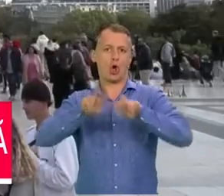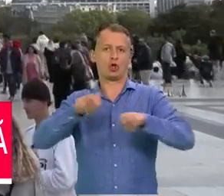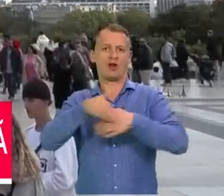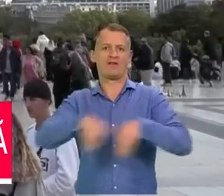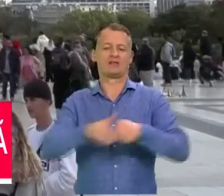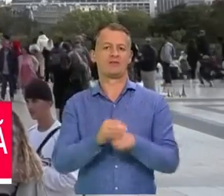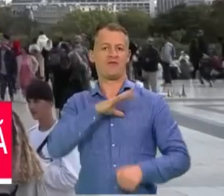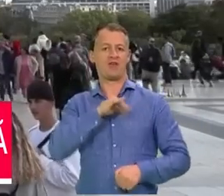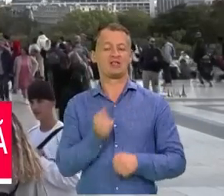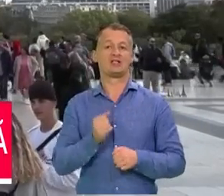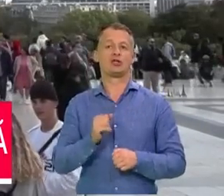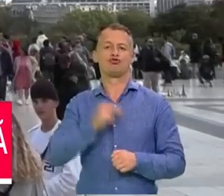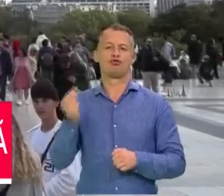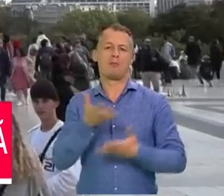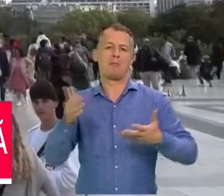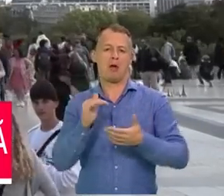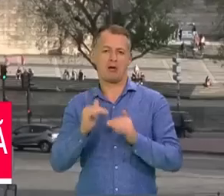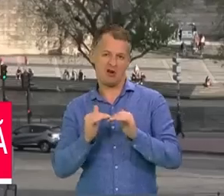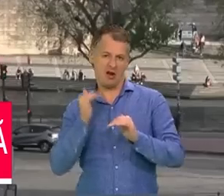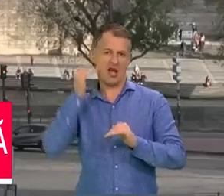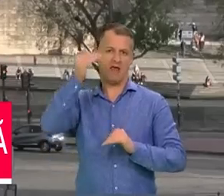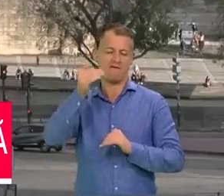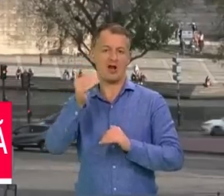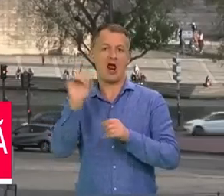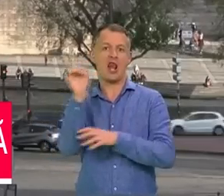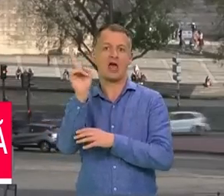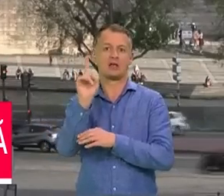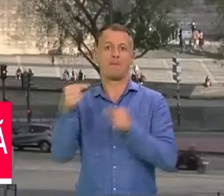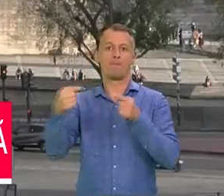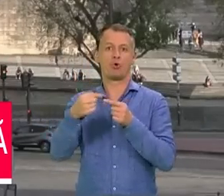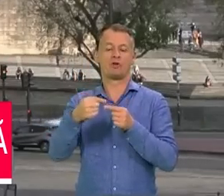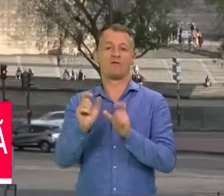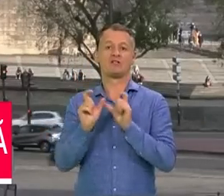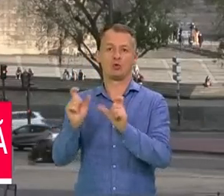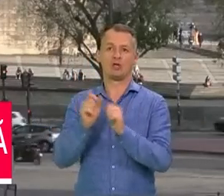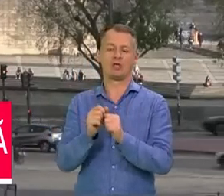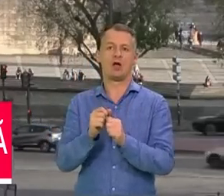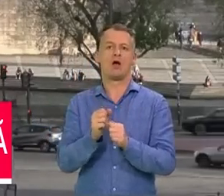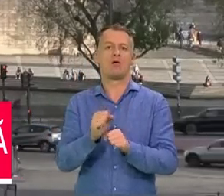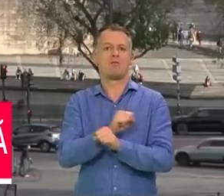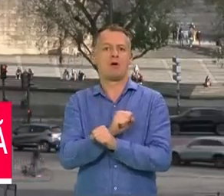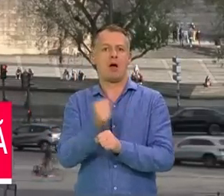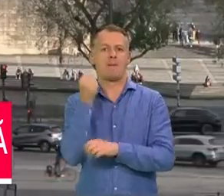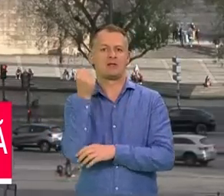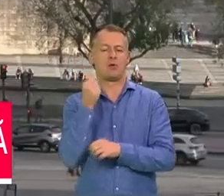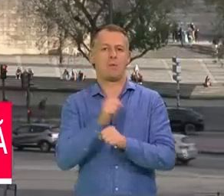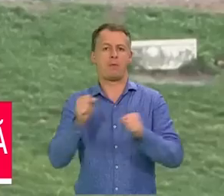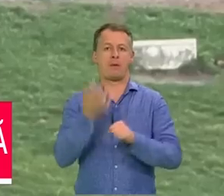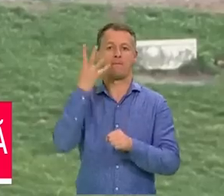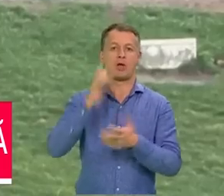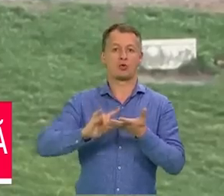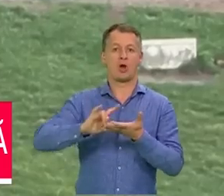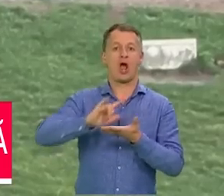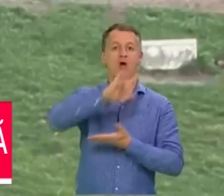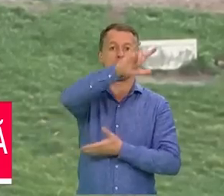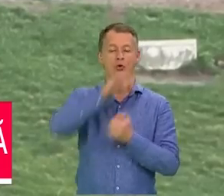Franța se află deja la cel mai înalt nivel de alertă antitero. Au fost din nou amenințări cu bombă pe 4 aeroporturi care au fost evacuate.